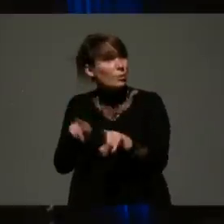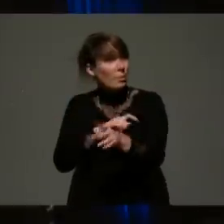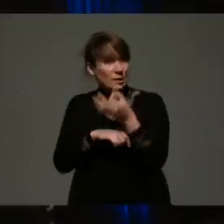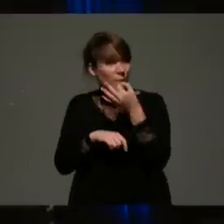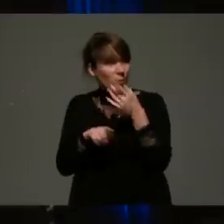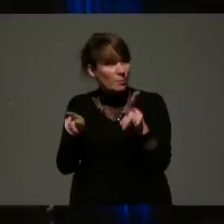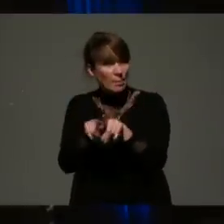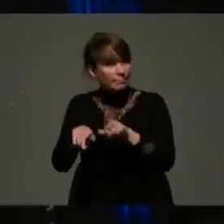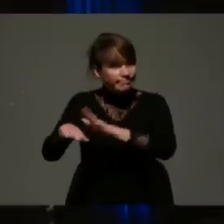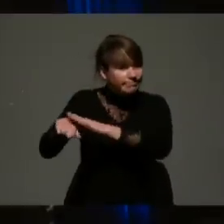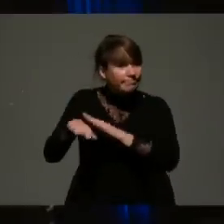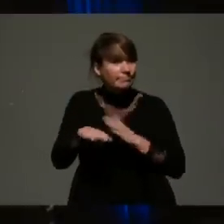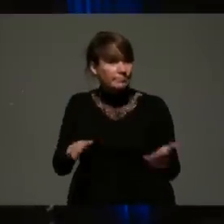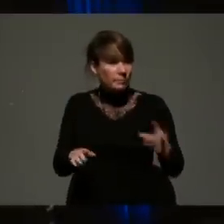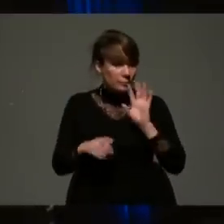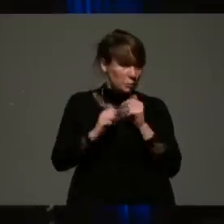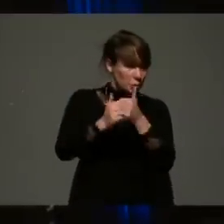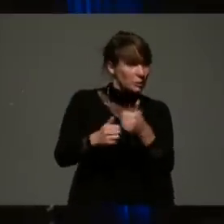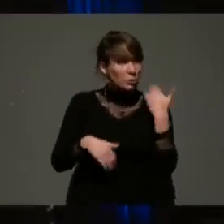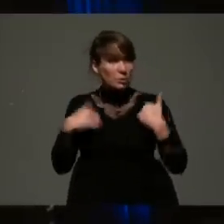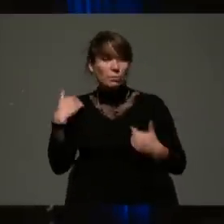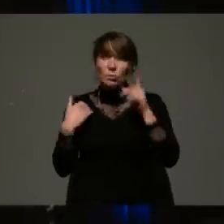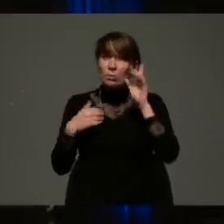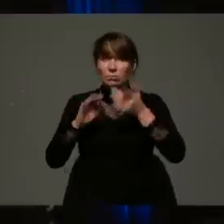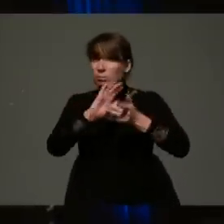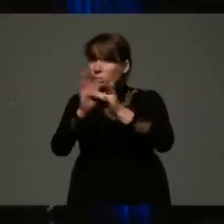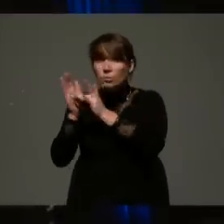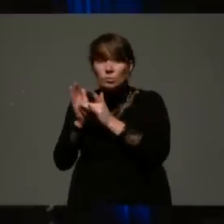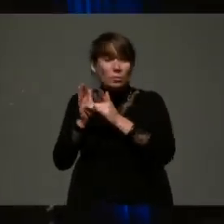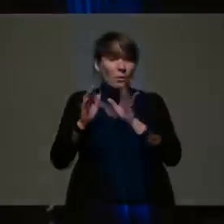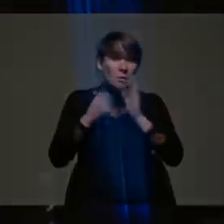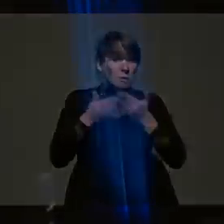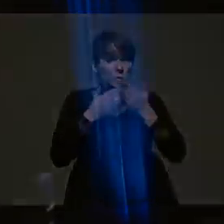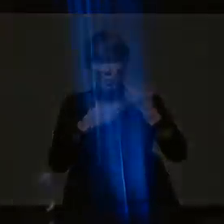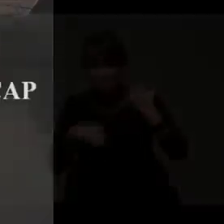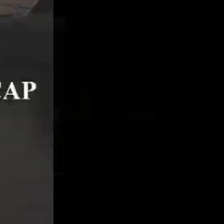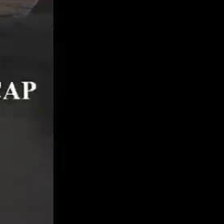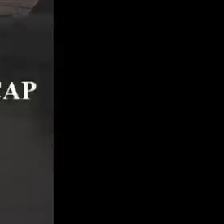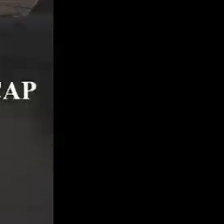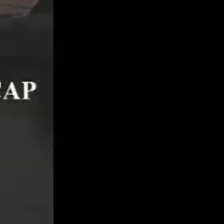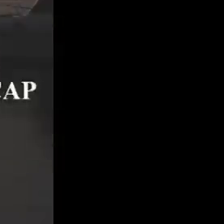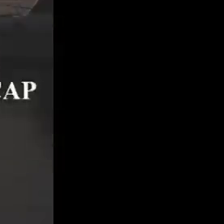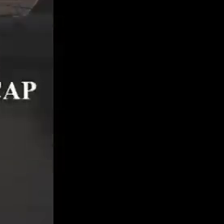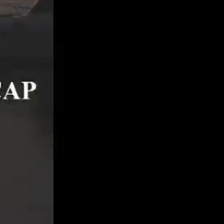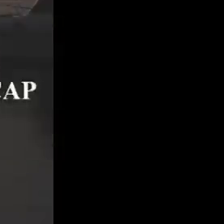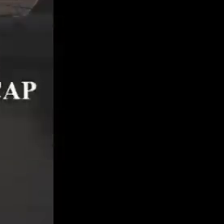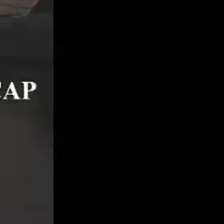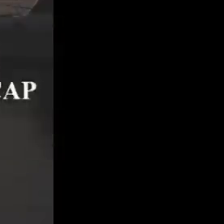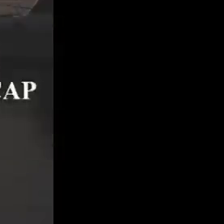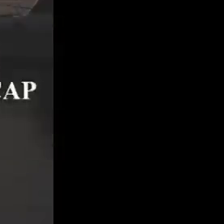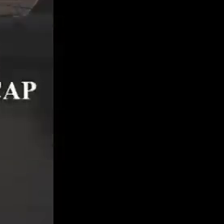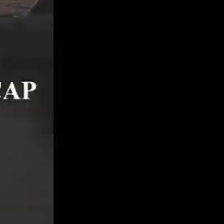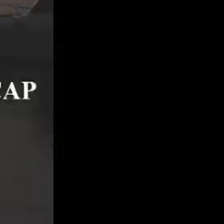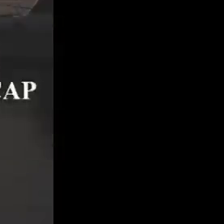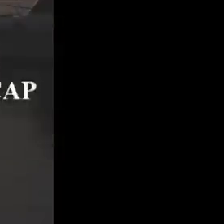en fonction du handicap potentiel, et on a tous à un moment ou à un autre des handicaps, et que quand même, la